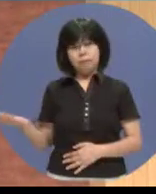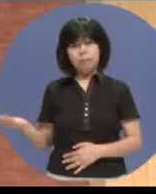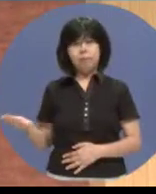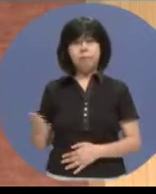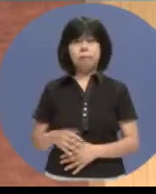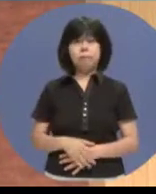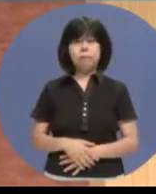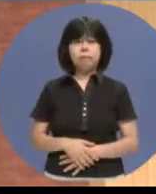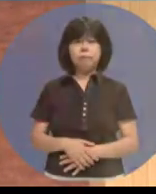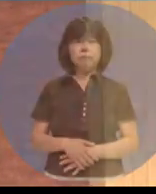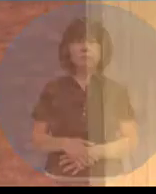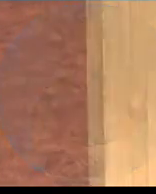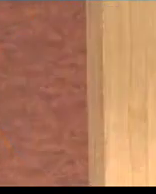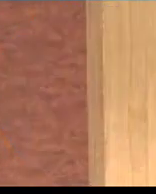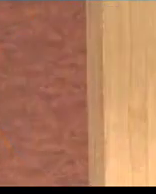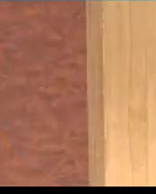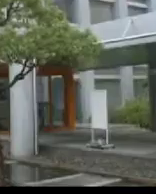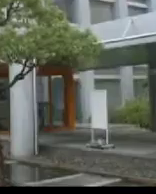題です。